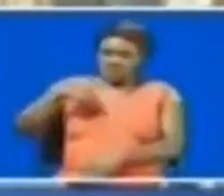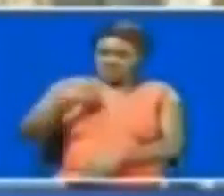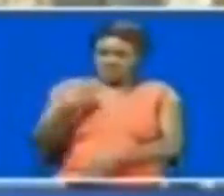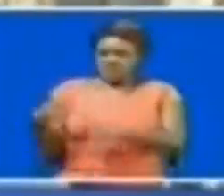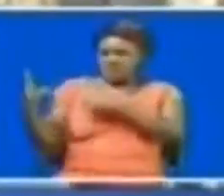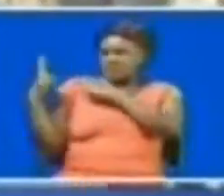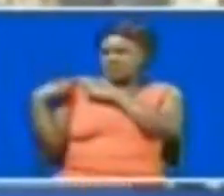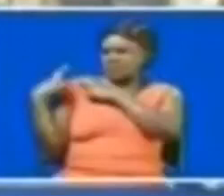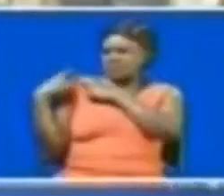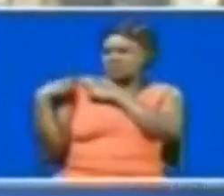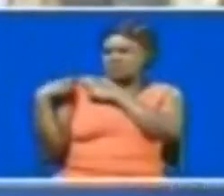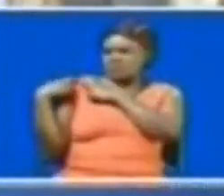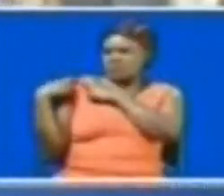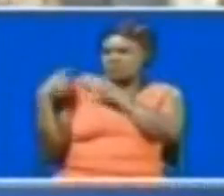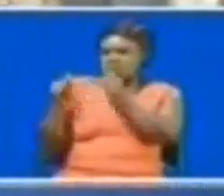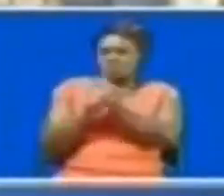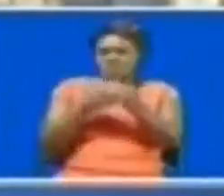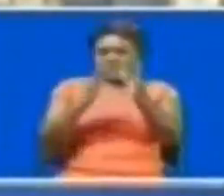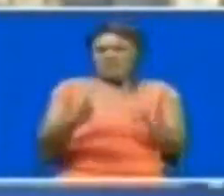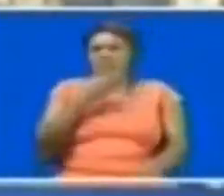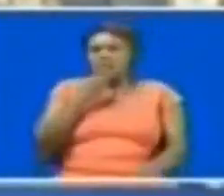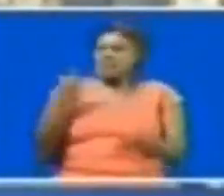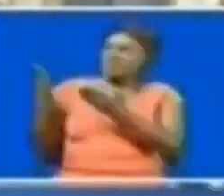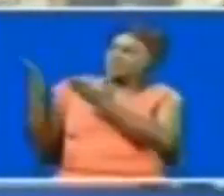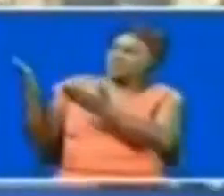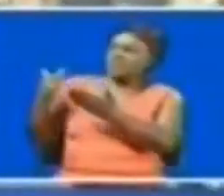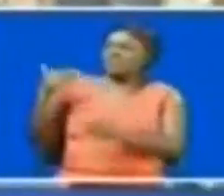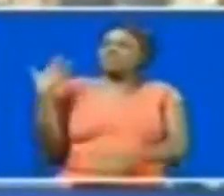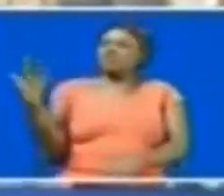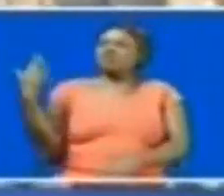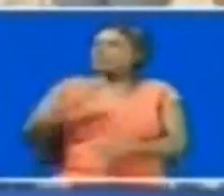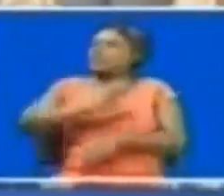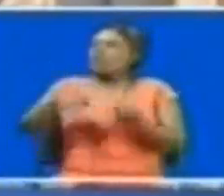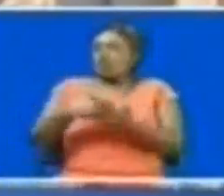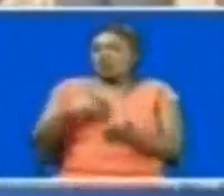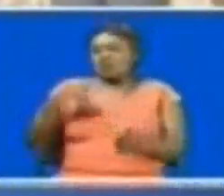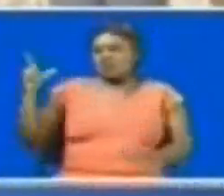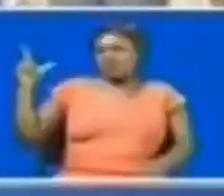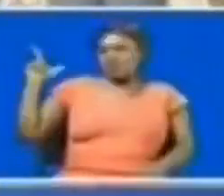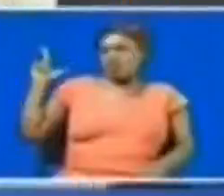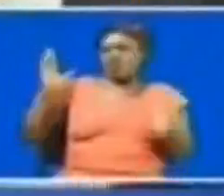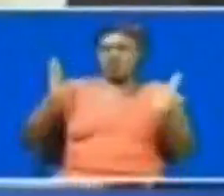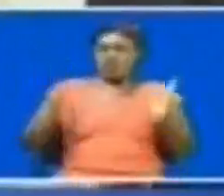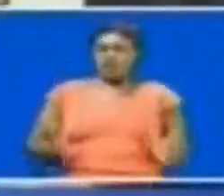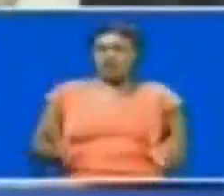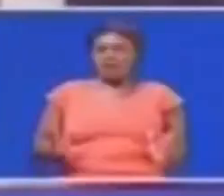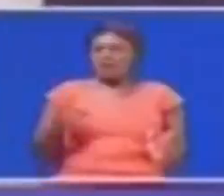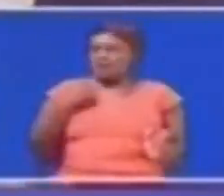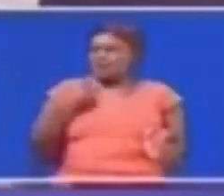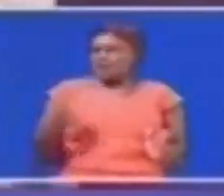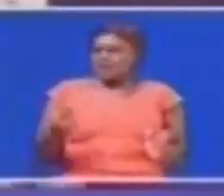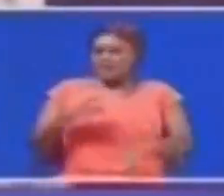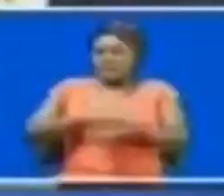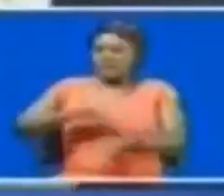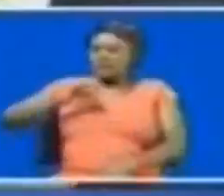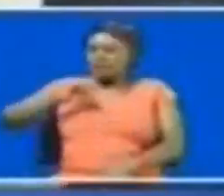nimekuwa nikisimamia tukiwa na huyu foreman. Na hii manyumba ziko na all the documentation. Wakili wa kampuni miliki akisema